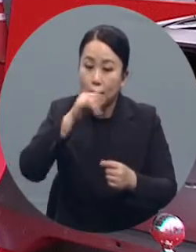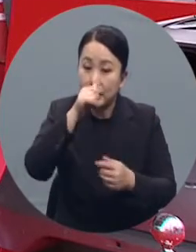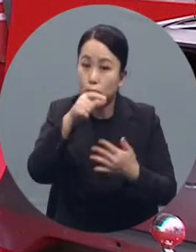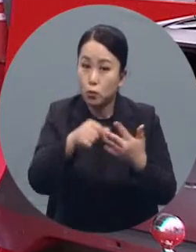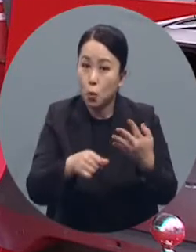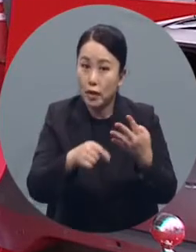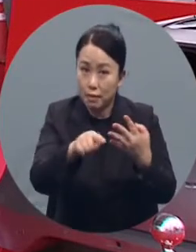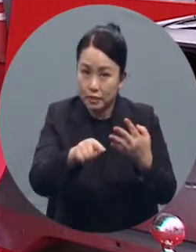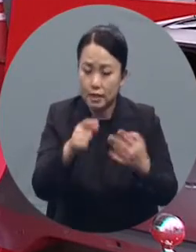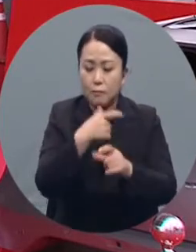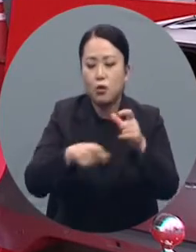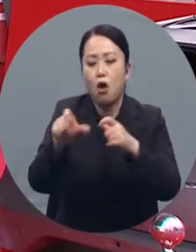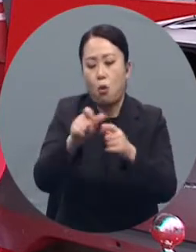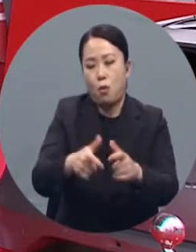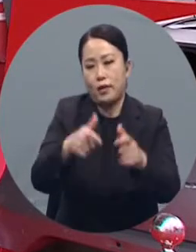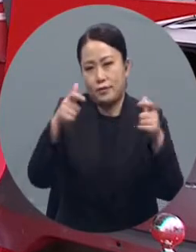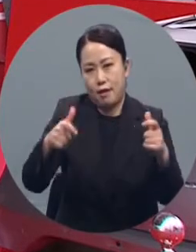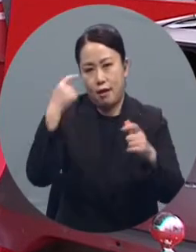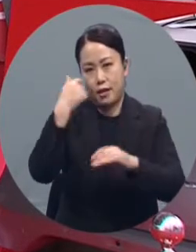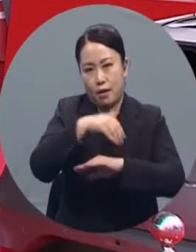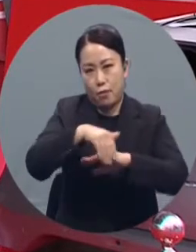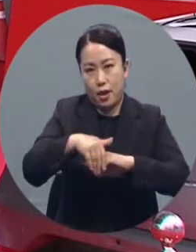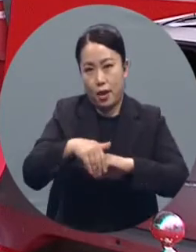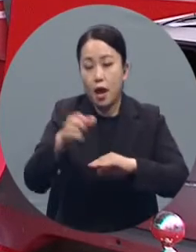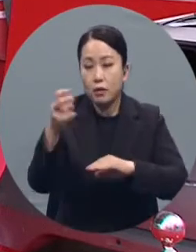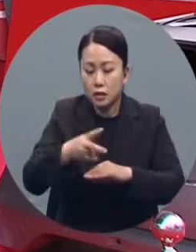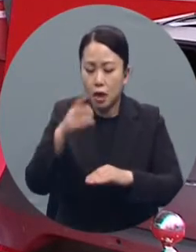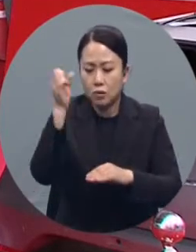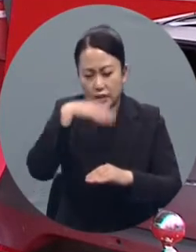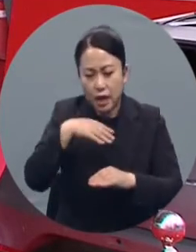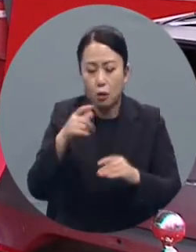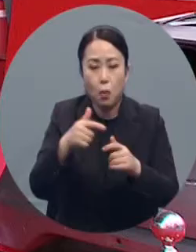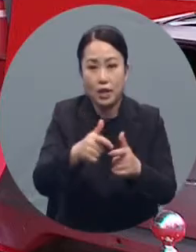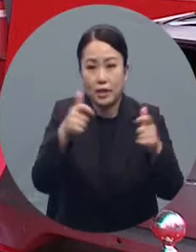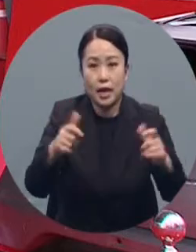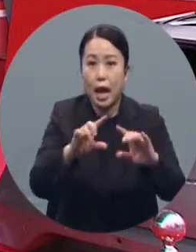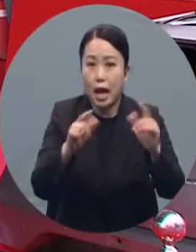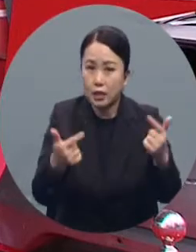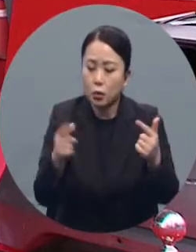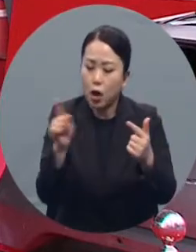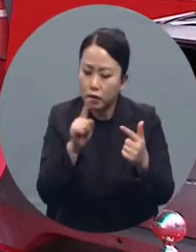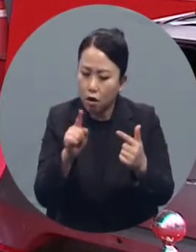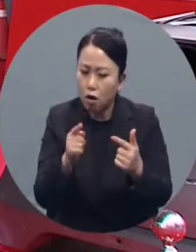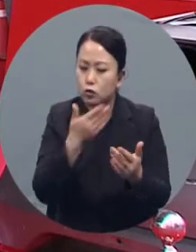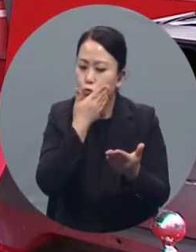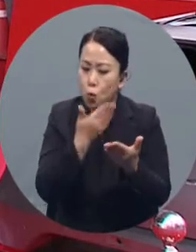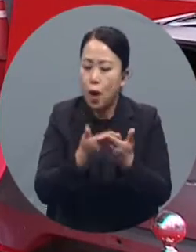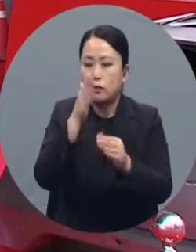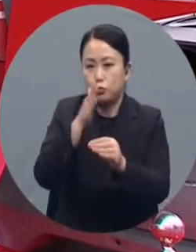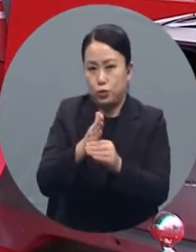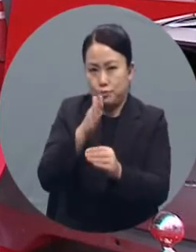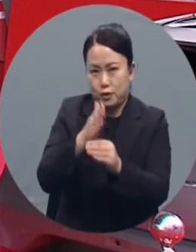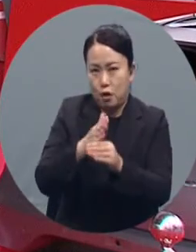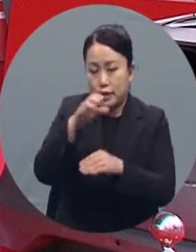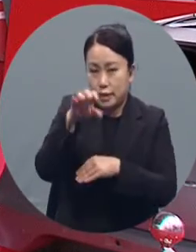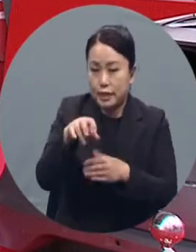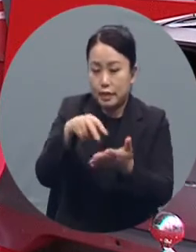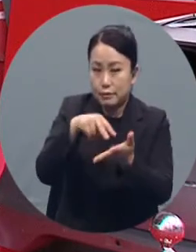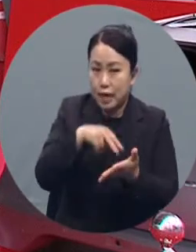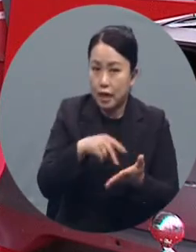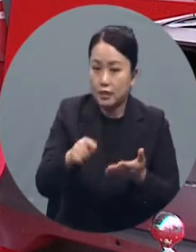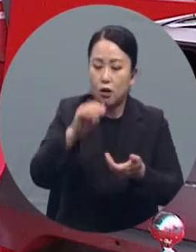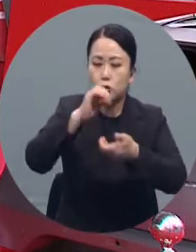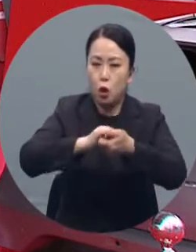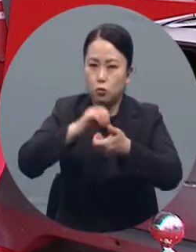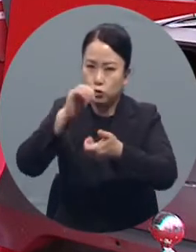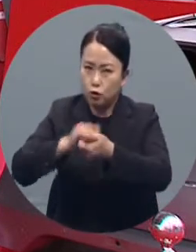저희가 앞으로 확대해 나가야겠다. 그리고 단순한 확대가 아니라 어떤 그 플랫폼적인 차원에서 이거를 정규적으로